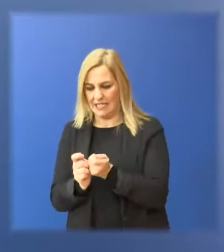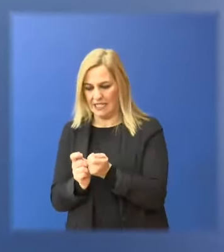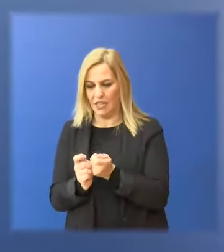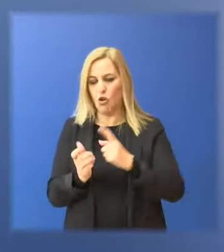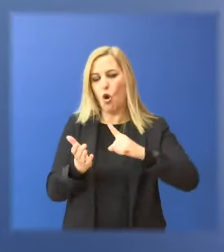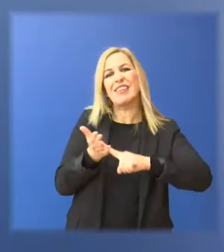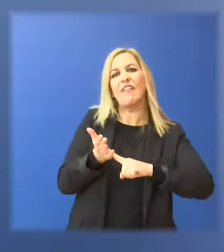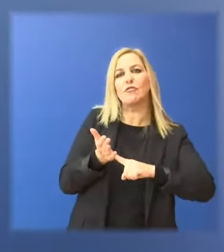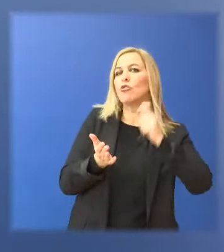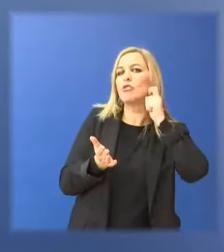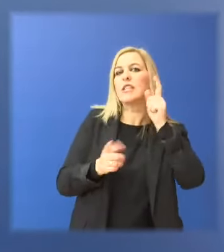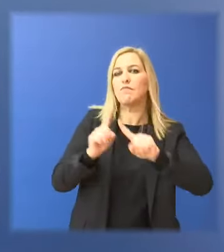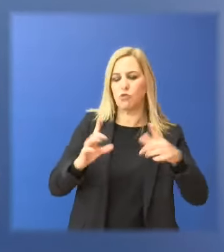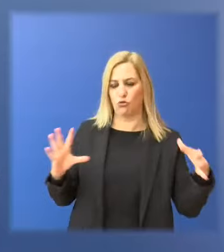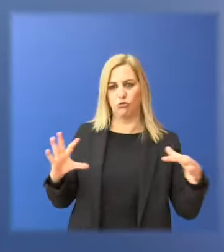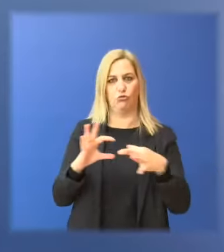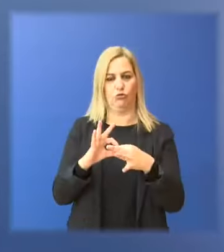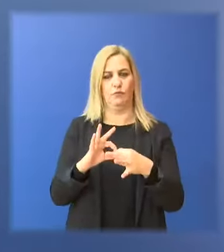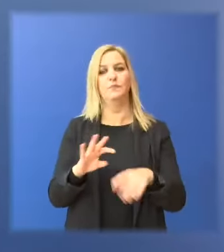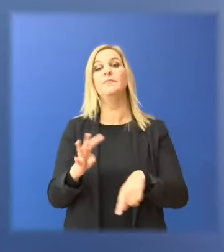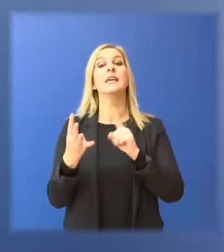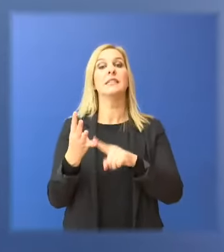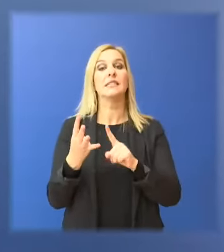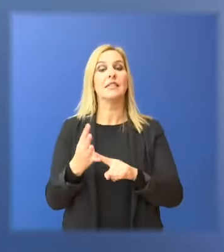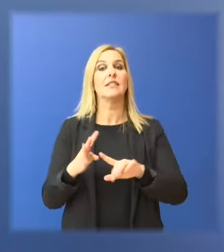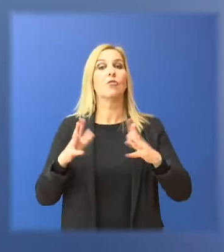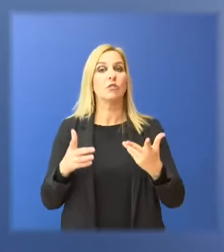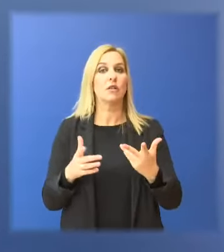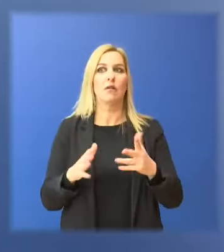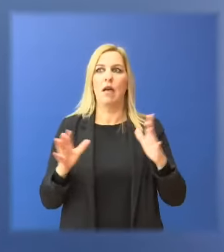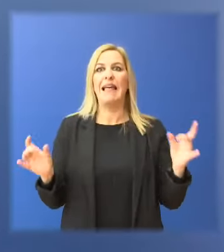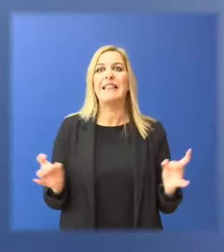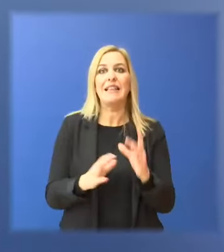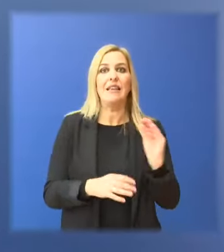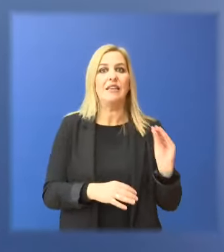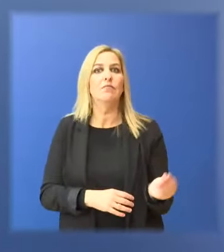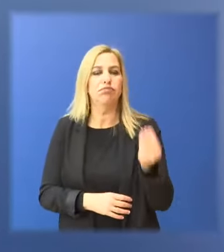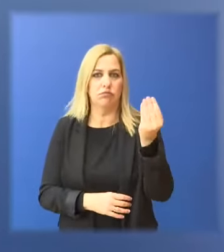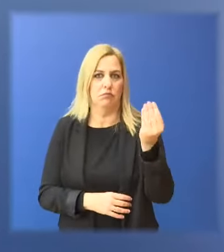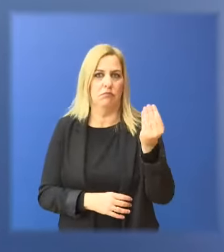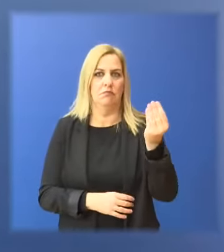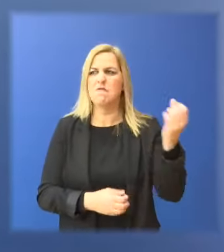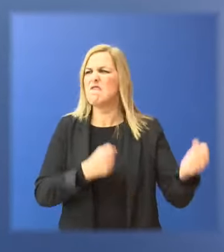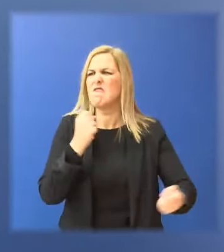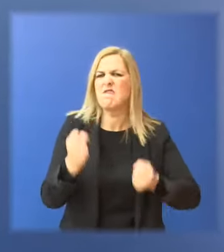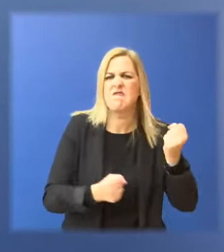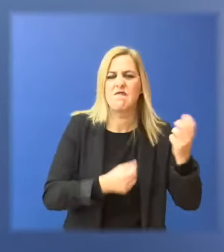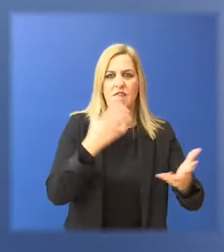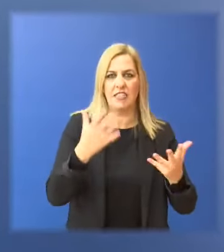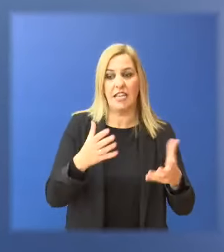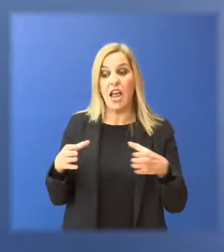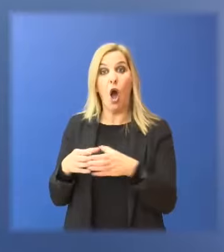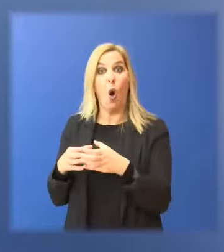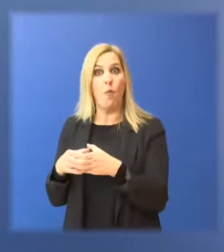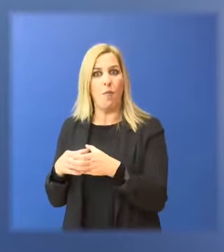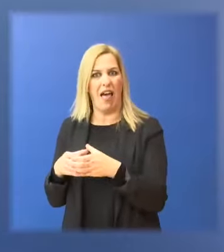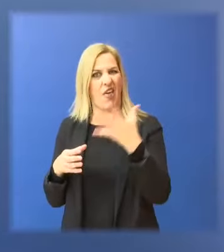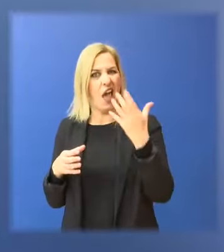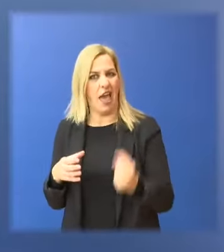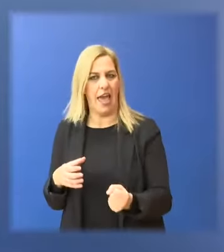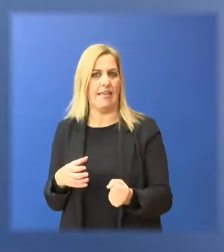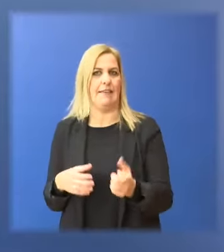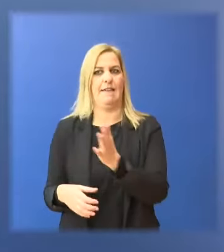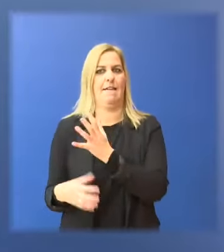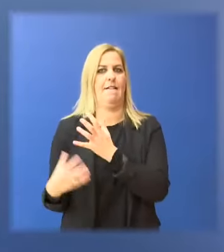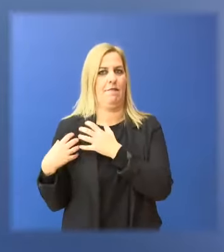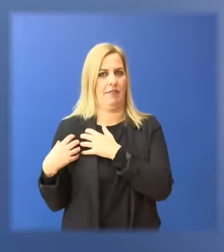εισιτηρίου. Θεσπίζεται ρήτρα παραβατικότητας που θα αφαιρεί ποσοστό χρηματοδότησης των ομάδων στις οποίες επιβάλλονται διοικητικά μέτρα από τους